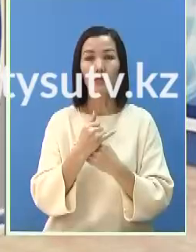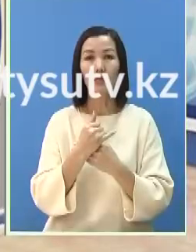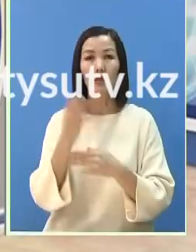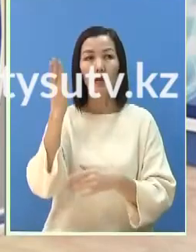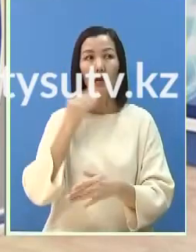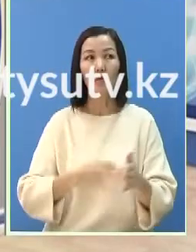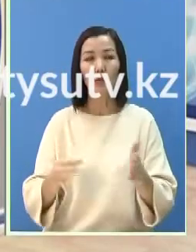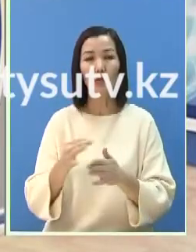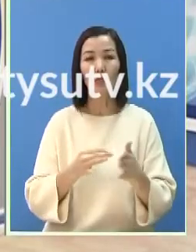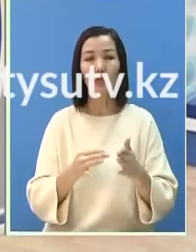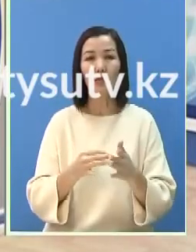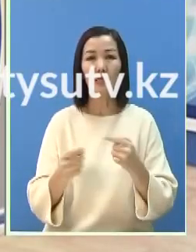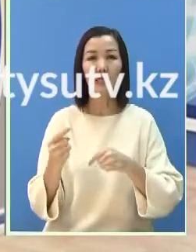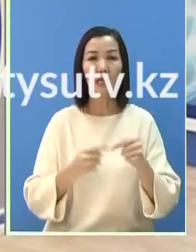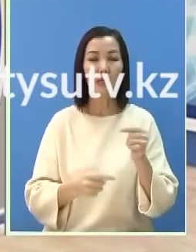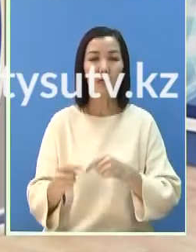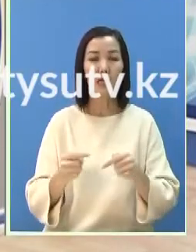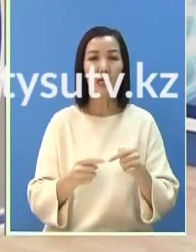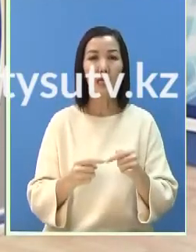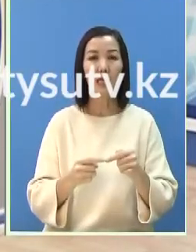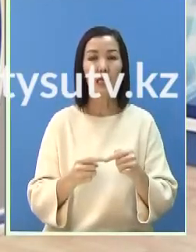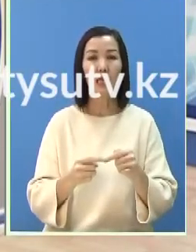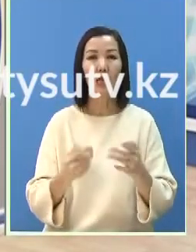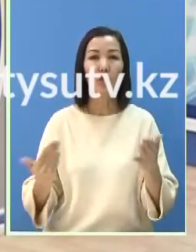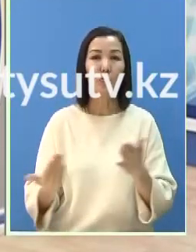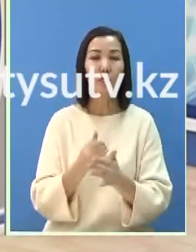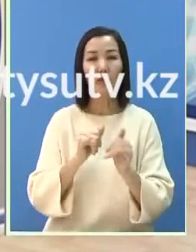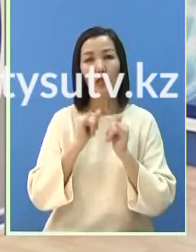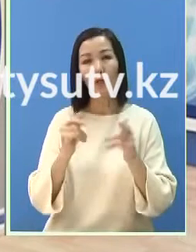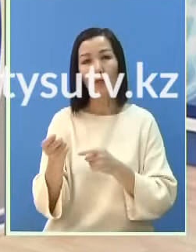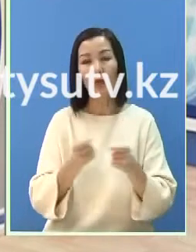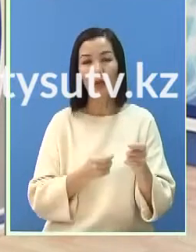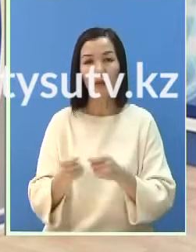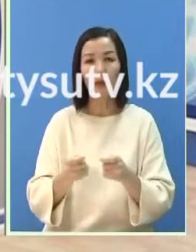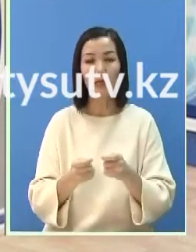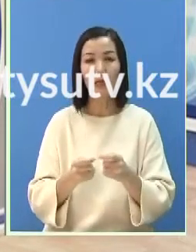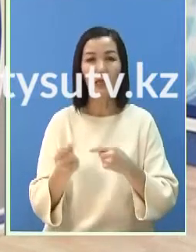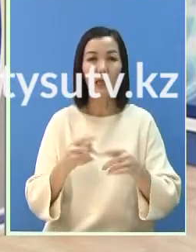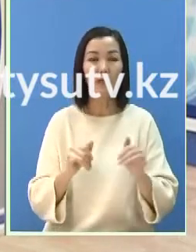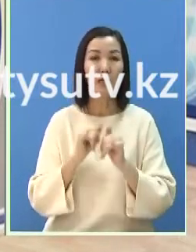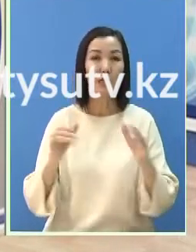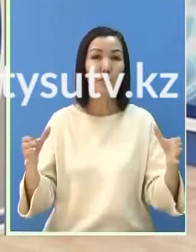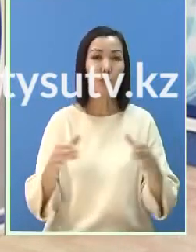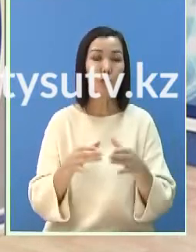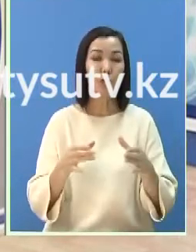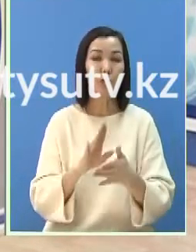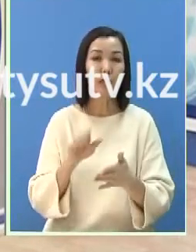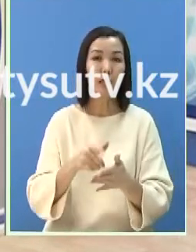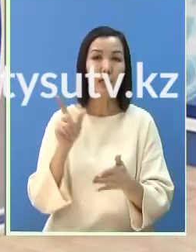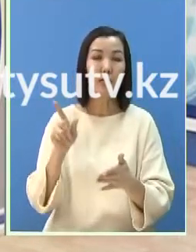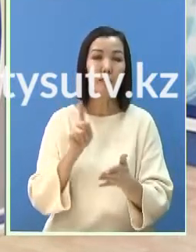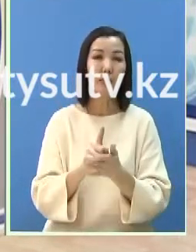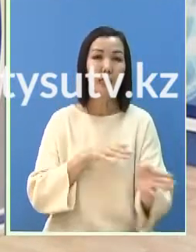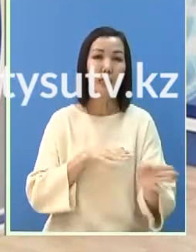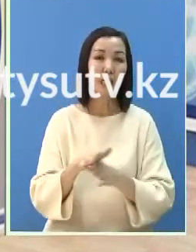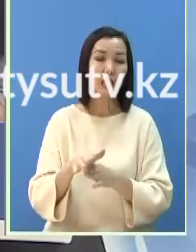Алматы облысының кәсіпкерлік және индустриялық инновациялық даму басқармасының кәсіпкерлікті дамыту бөлімінің басшысының міндетін